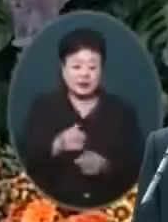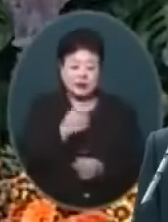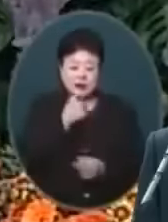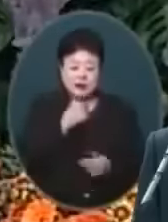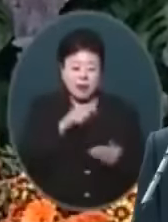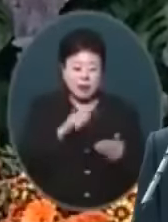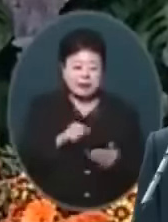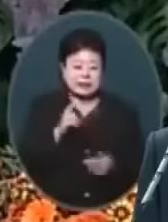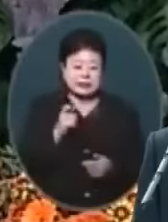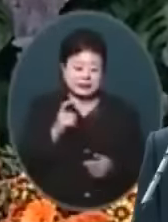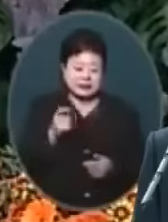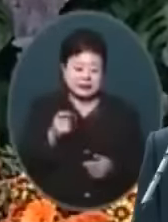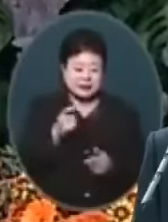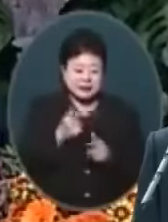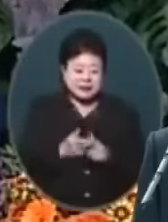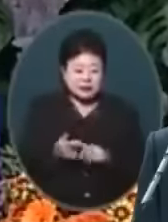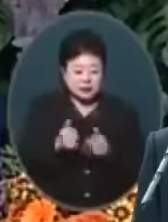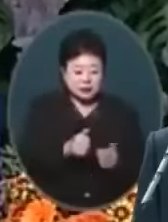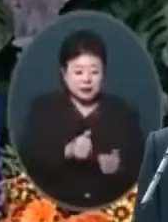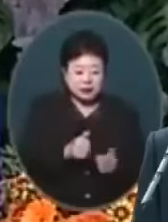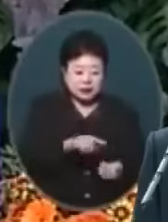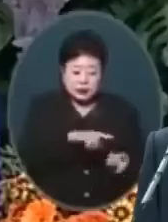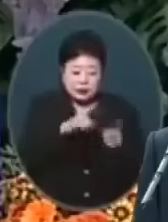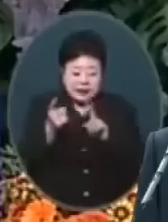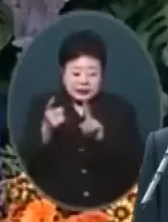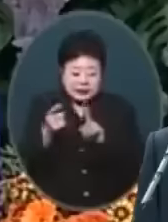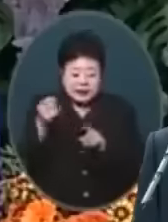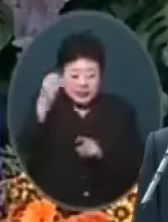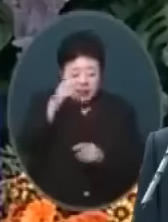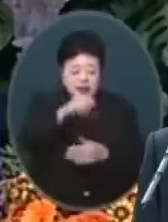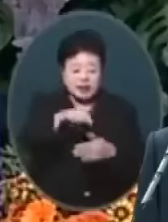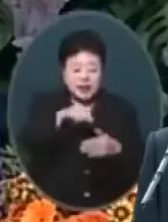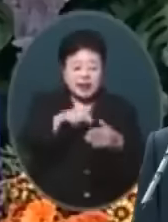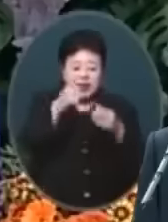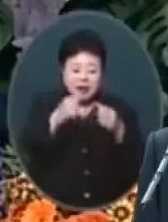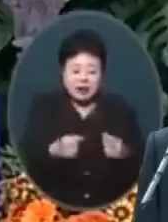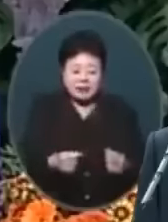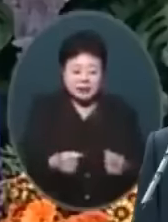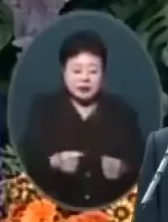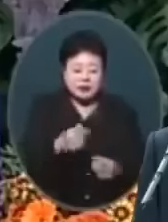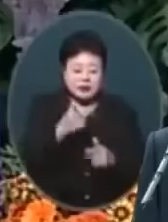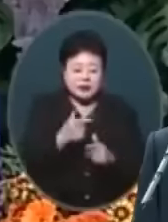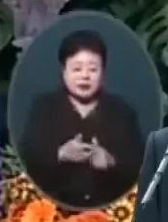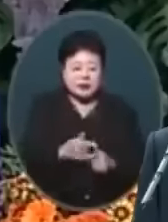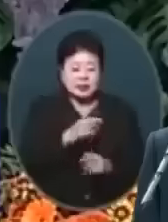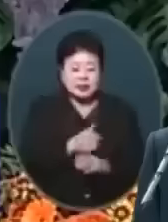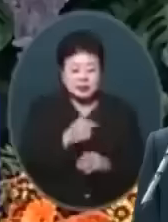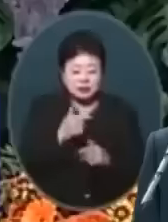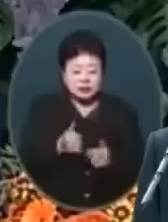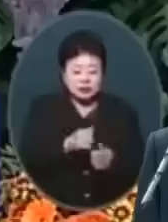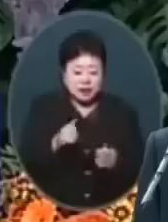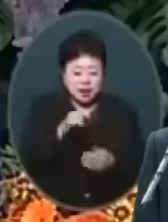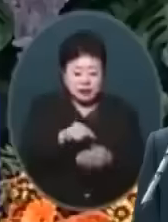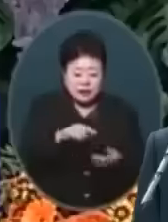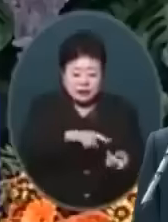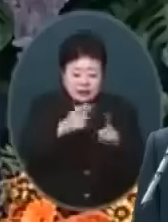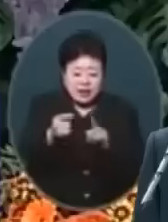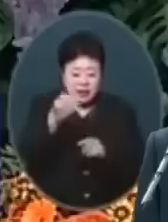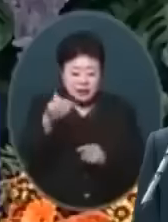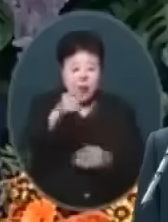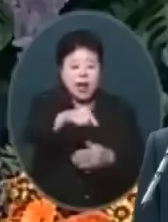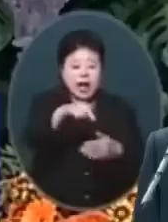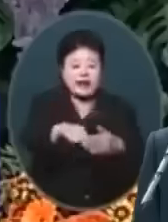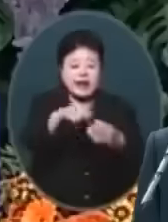로마서 8장 11절에 예수를 죽은 자 가운데 살리신 이의 영이 너희 안에 거하시는 그리스도 예수를 죽은 자 가운데서 살리신